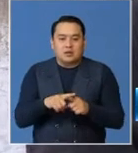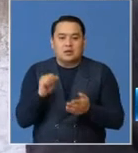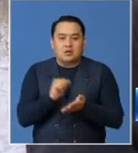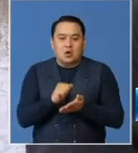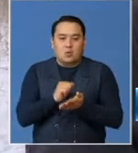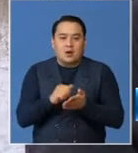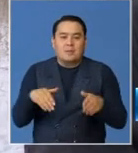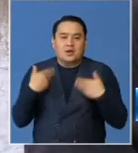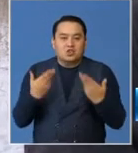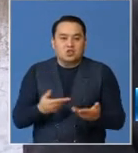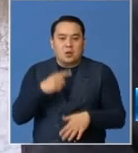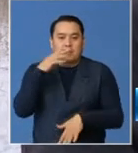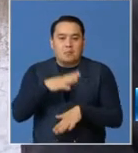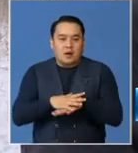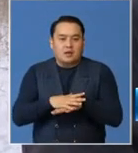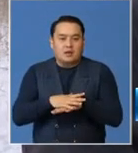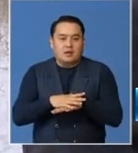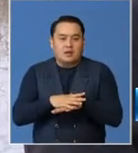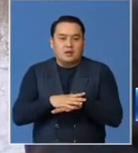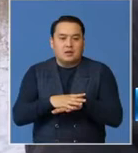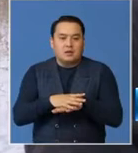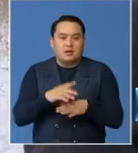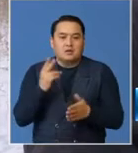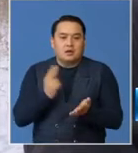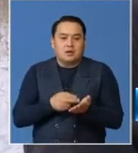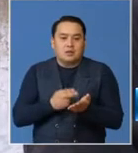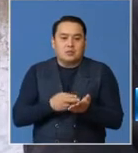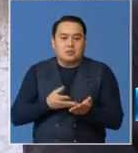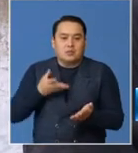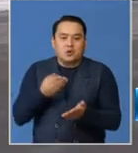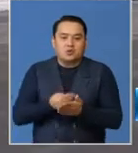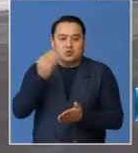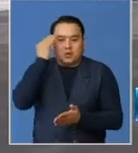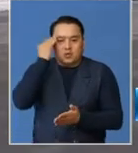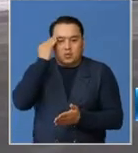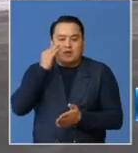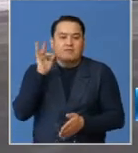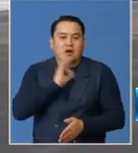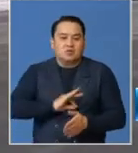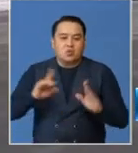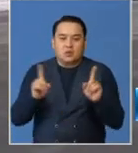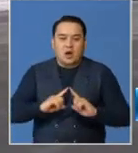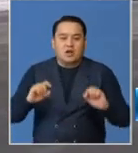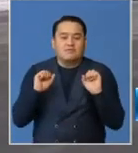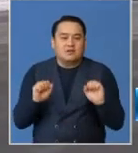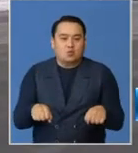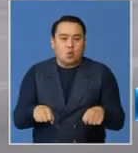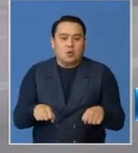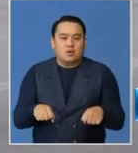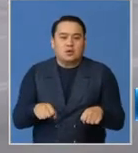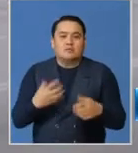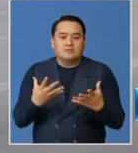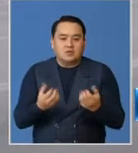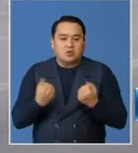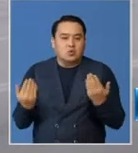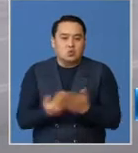они обращались в банки второго уровня для подтверждения своей платежеспособности. Воспользоваться уникальной возможностью стать